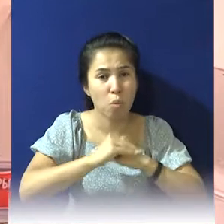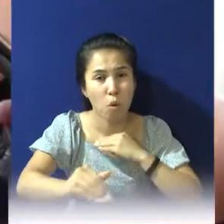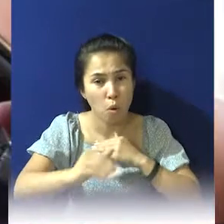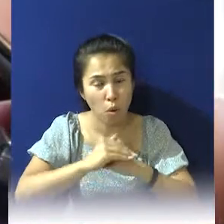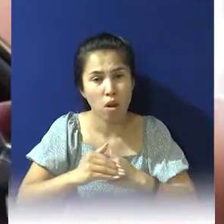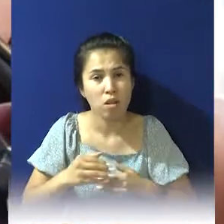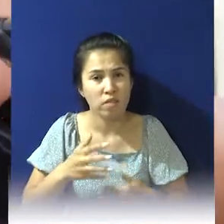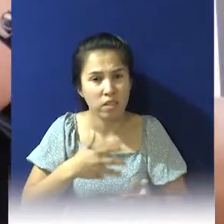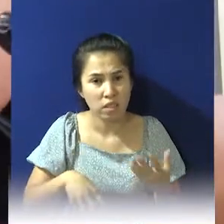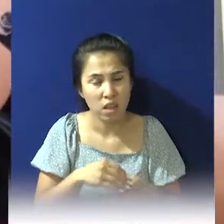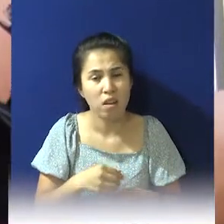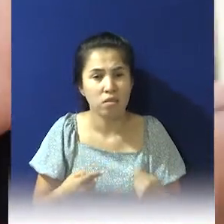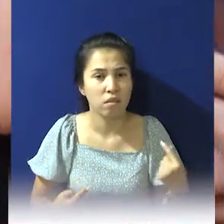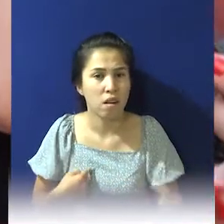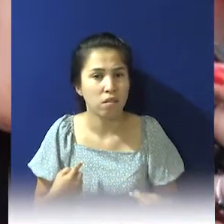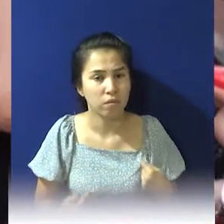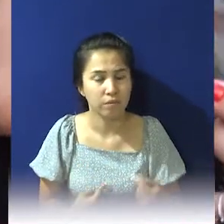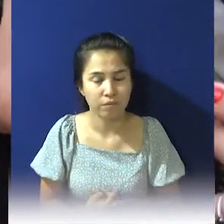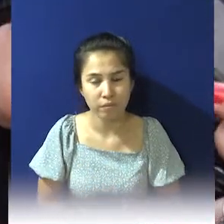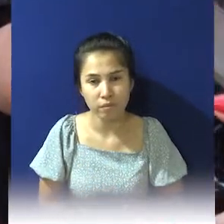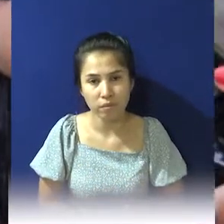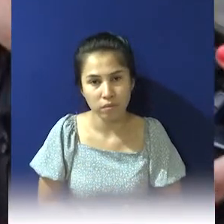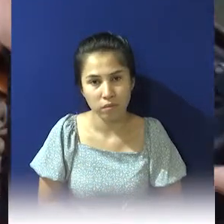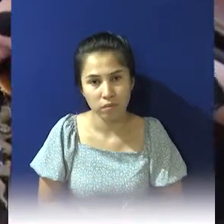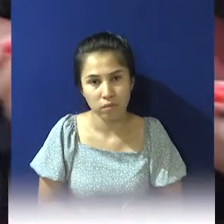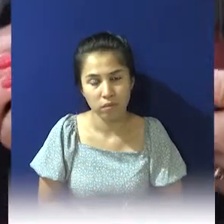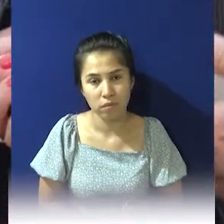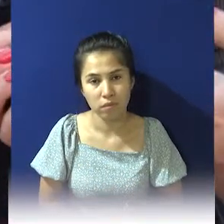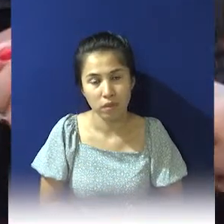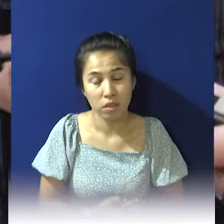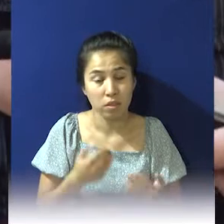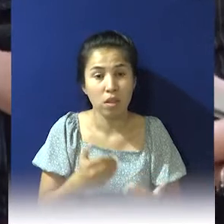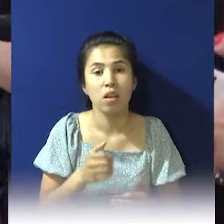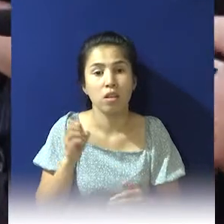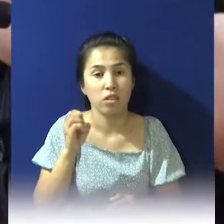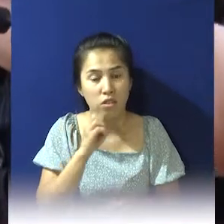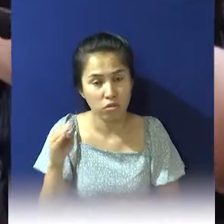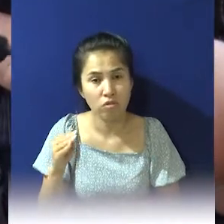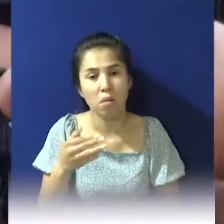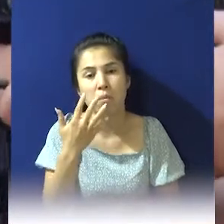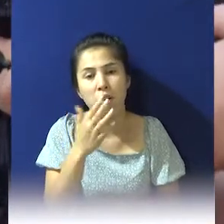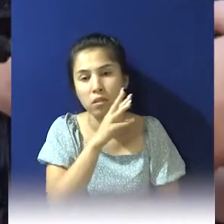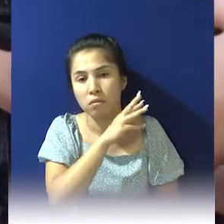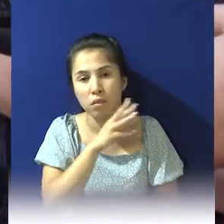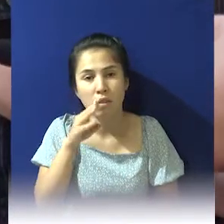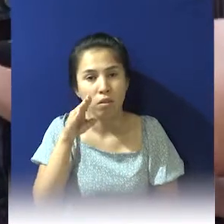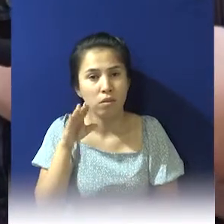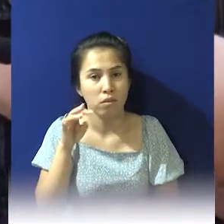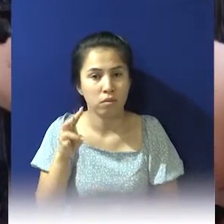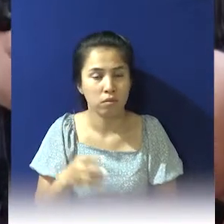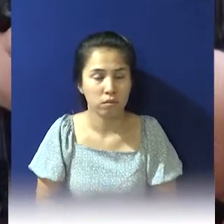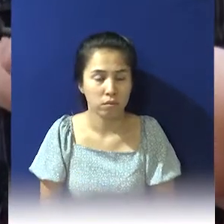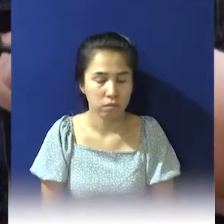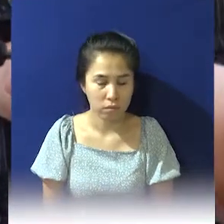павильон. У тебя окорочка сколько стоит? 950. 950? Да, конечно. А сколько ты говорила? И по сколько мы брали? Так,